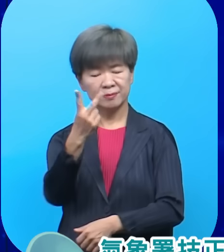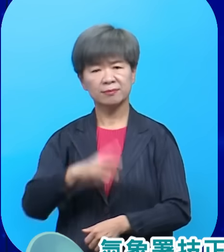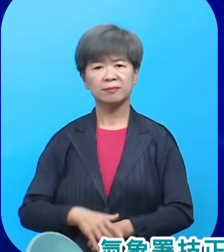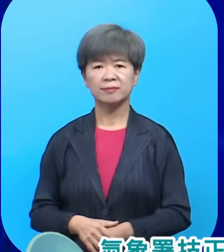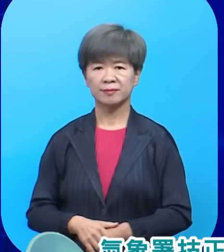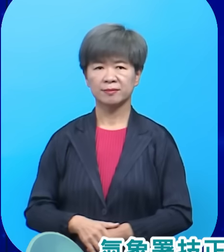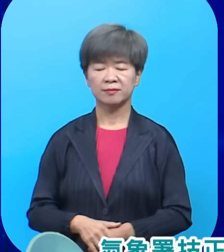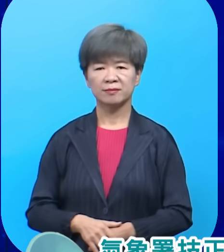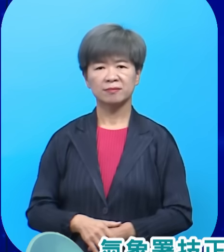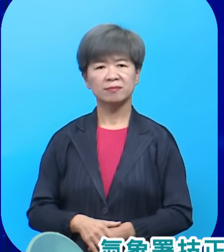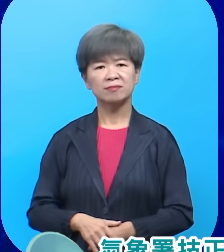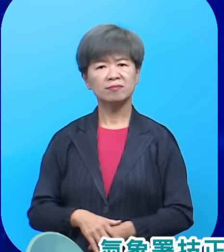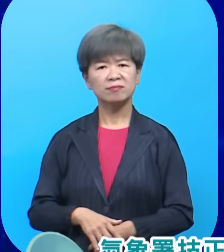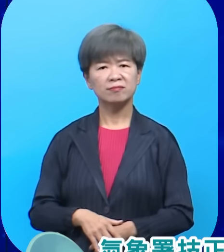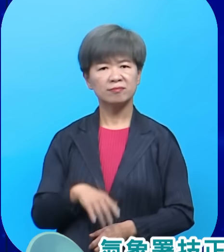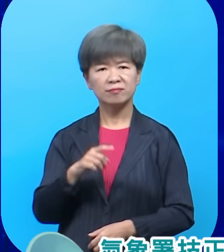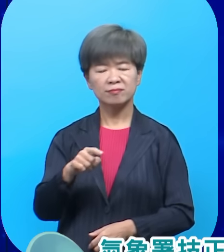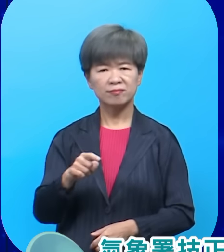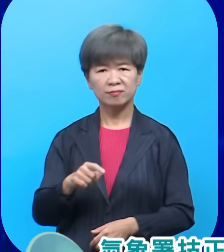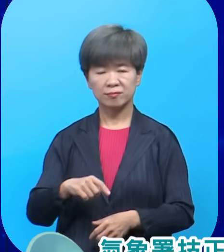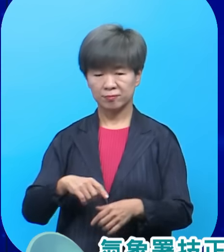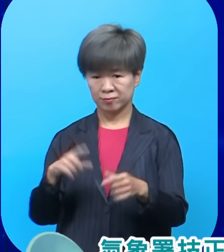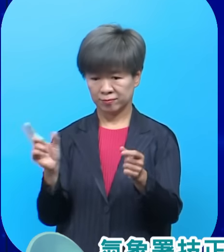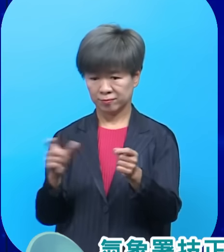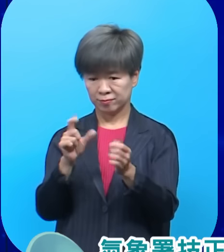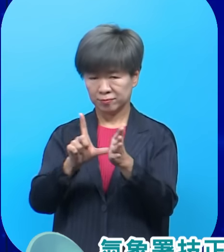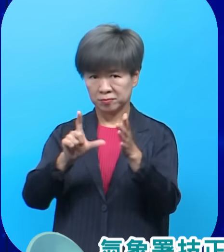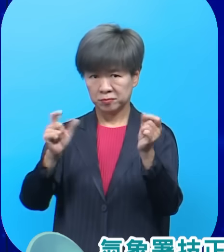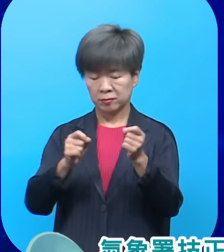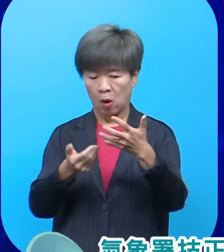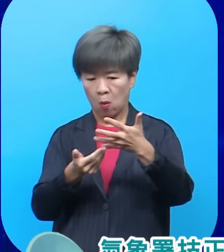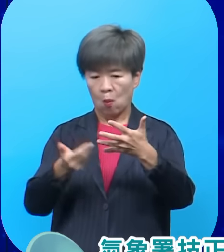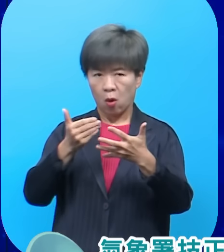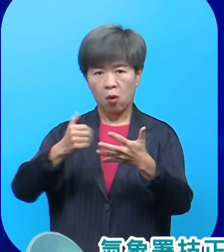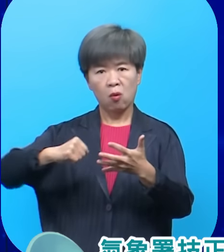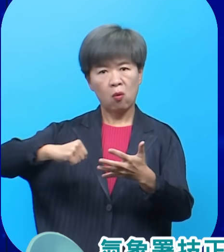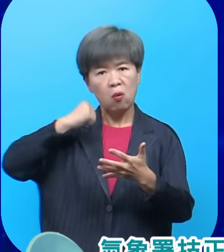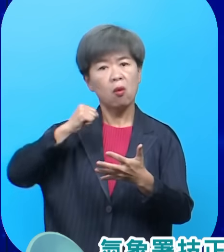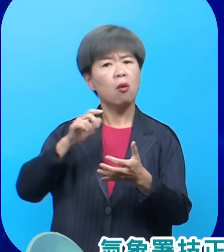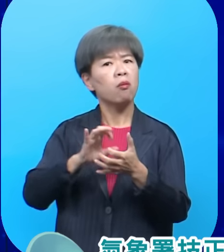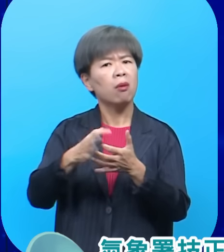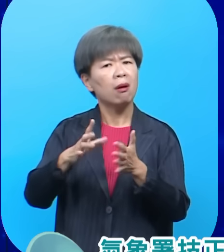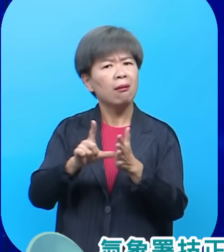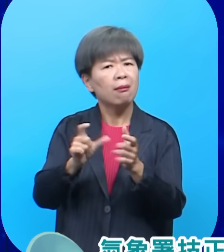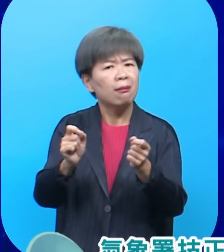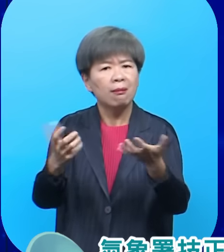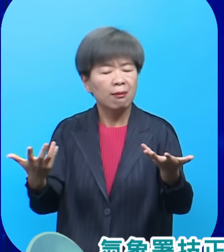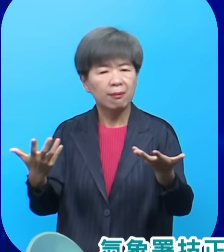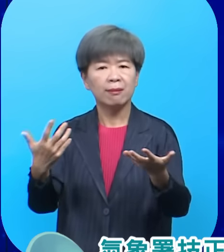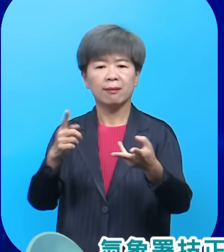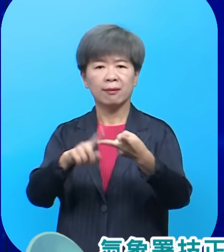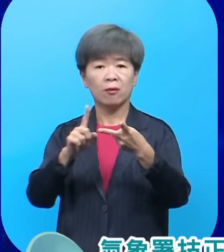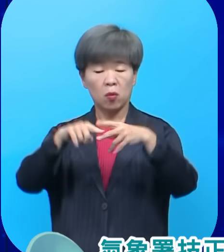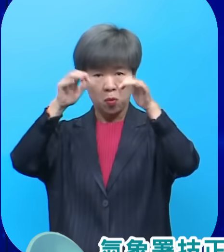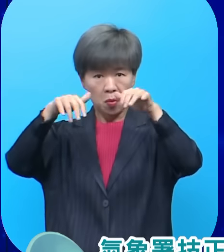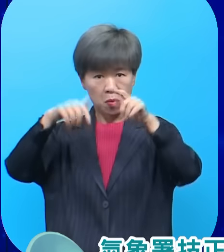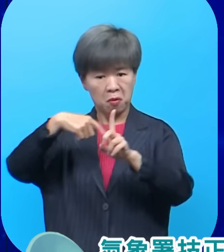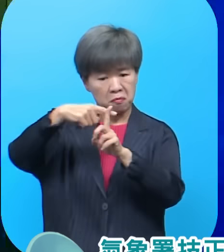么样的因素造成这一侧台风在短时间就变成强烈台风？那第二个是总雨量的预估，大家都原